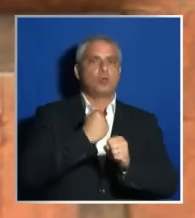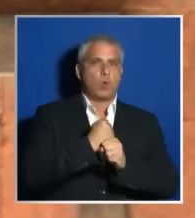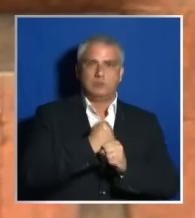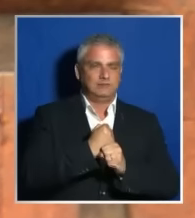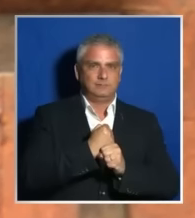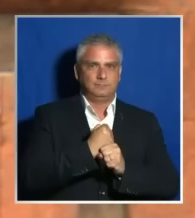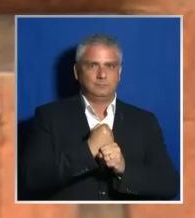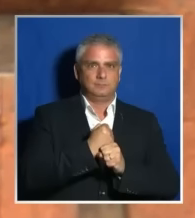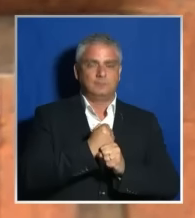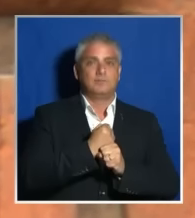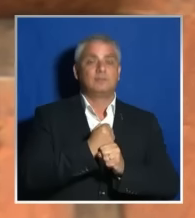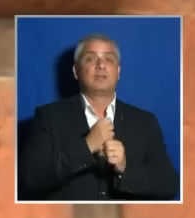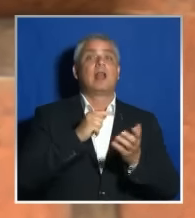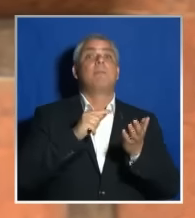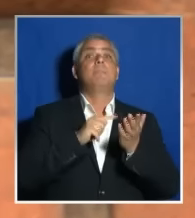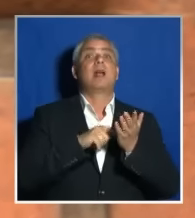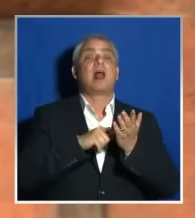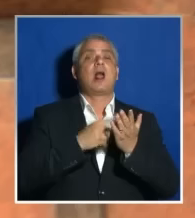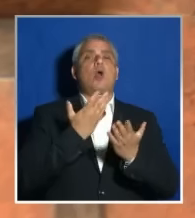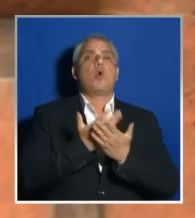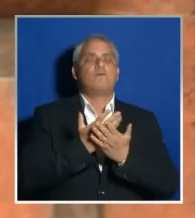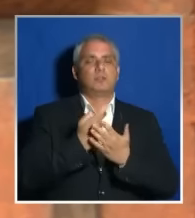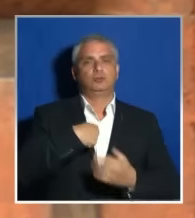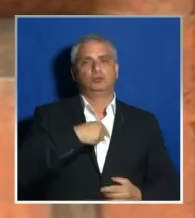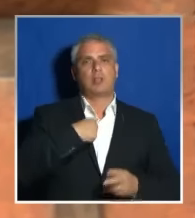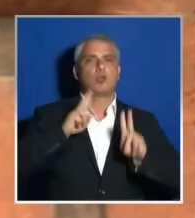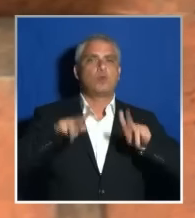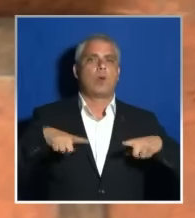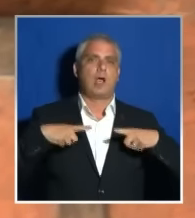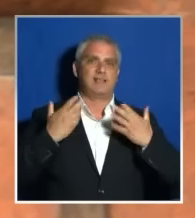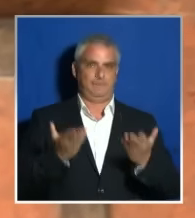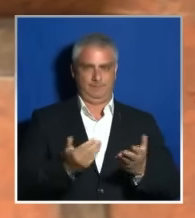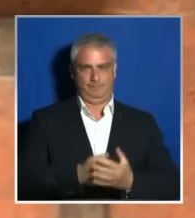עושים, אלא בגלל עצם העובדה שאנחנו קיימים.